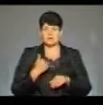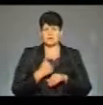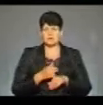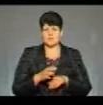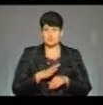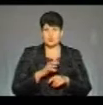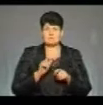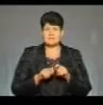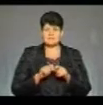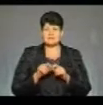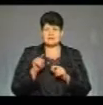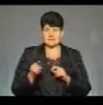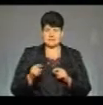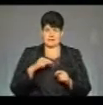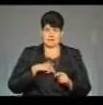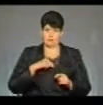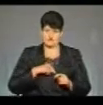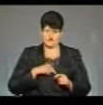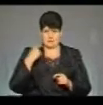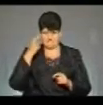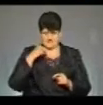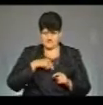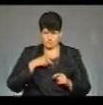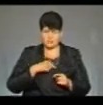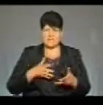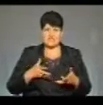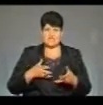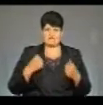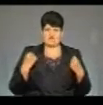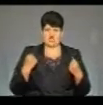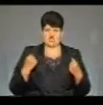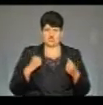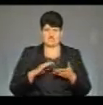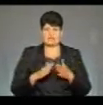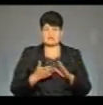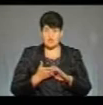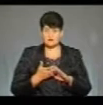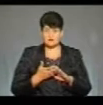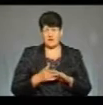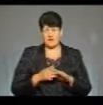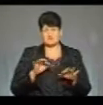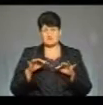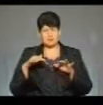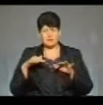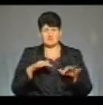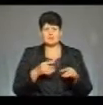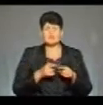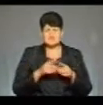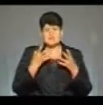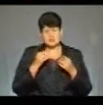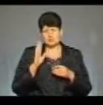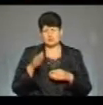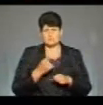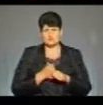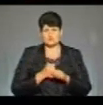зараз перевірити їхній емоційний, психологічний і фізичний стан. А тактично це ще будемо